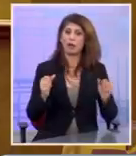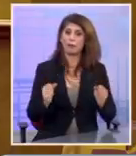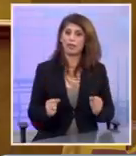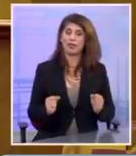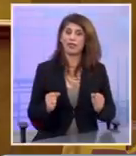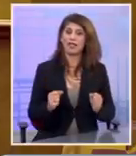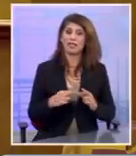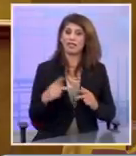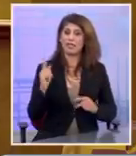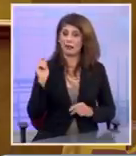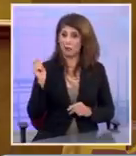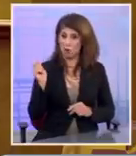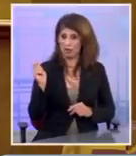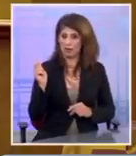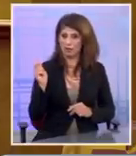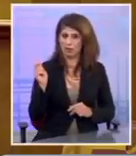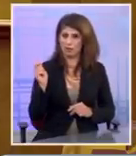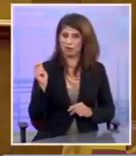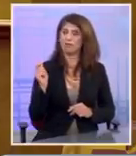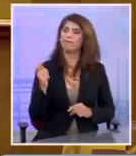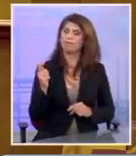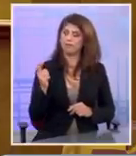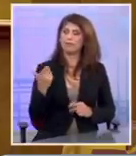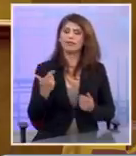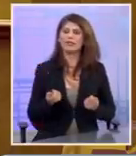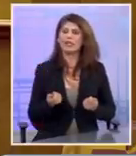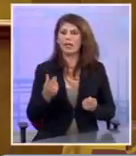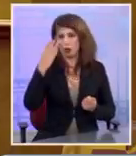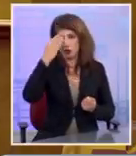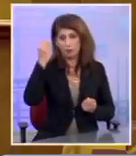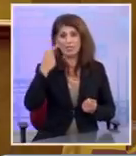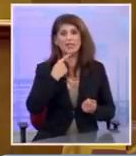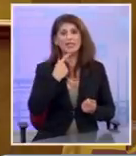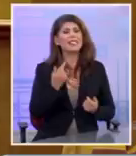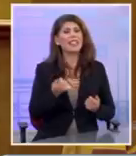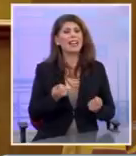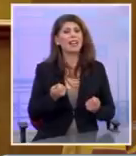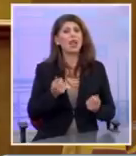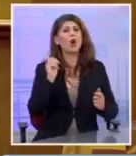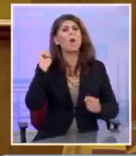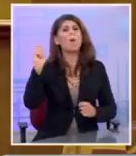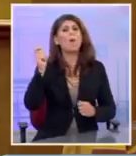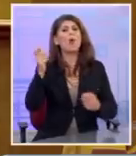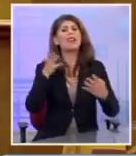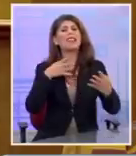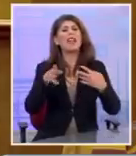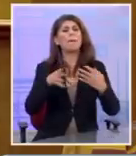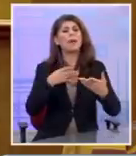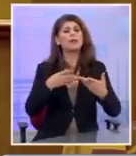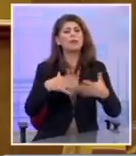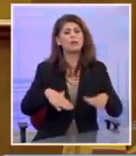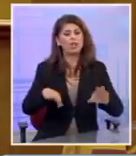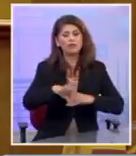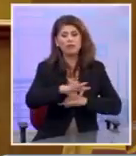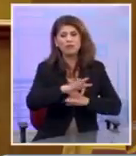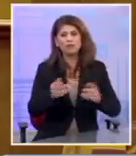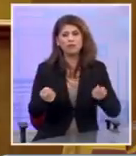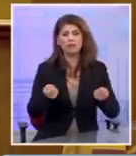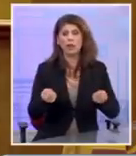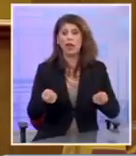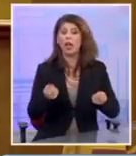της αντιπολίτευσης, συνέχιζε την πολιτική απάτη που ήδη είχε στήσει.